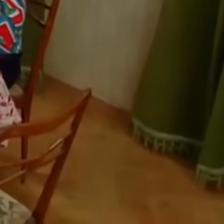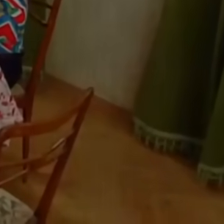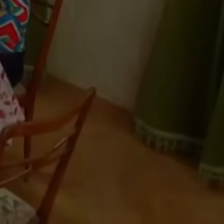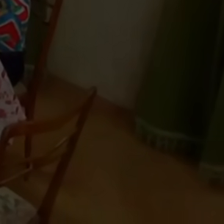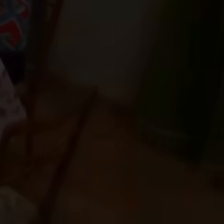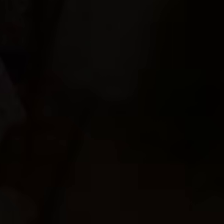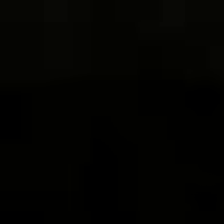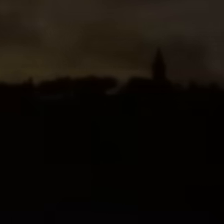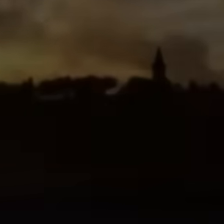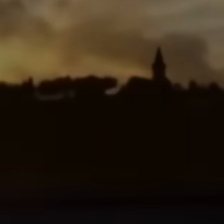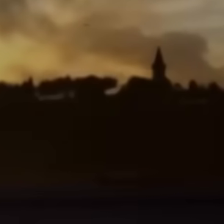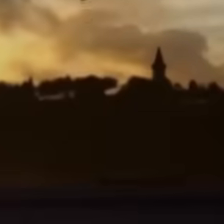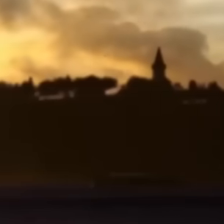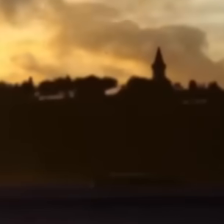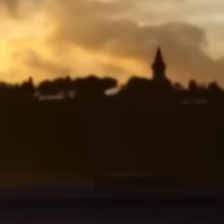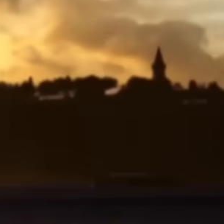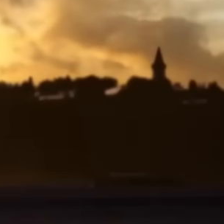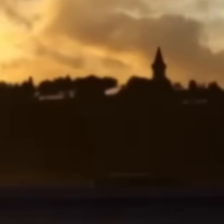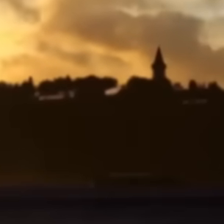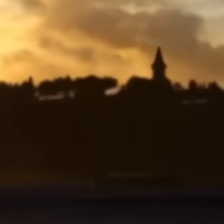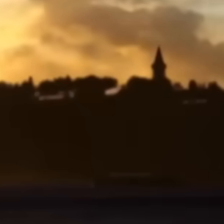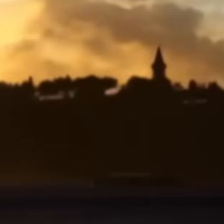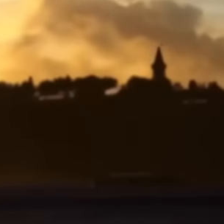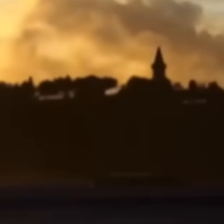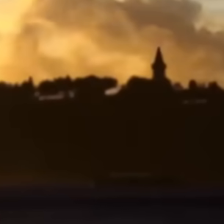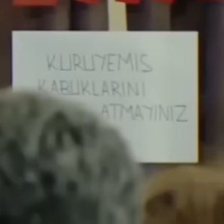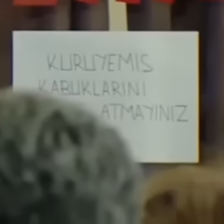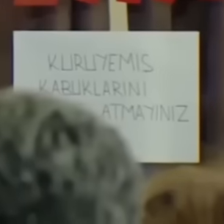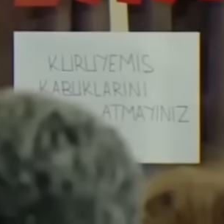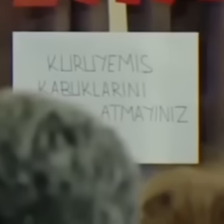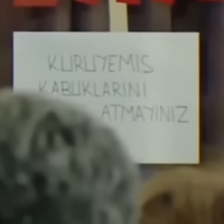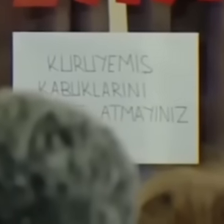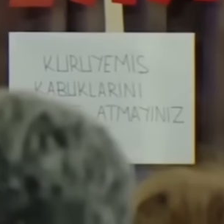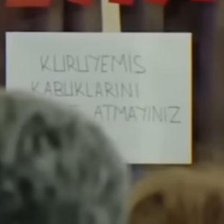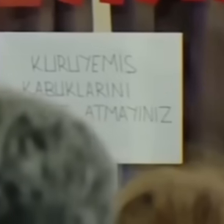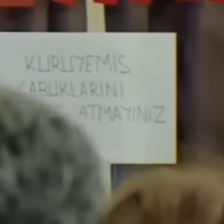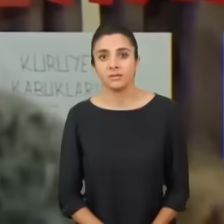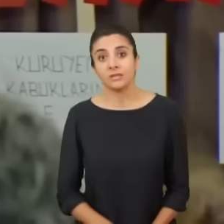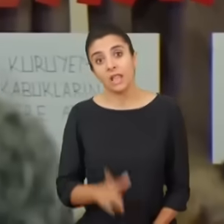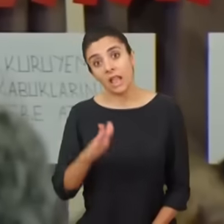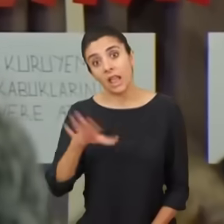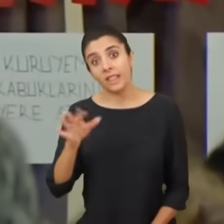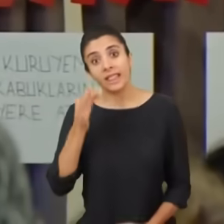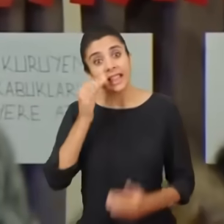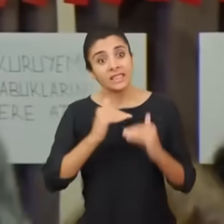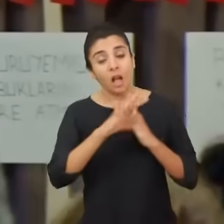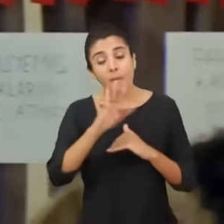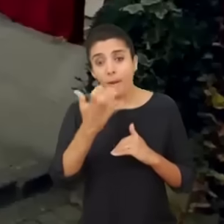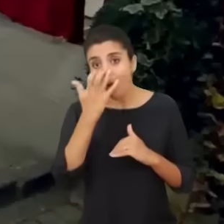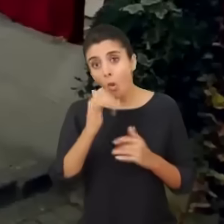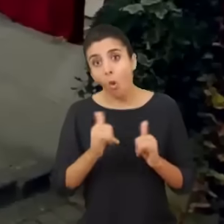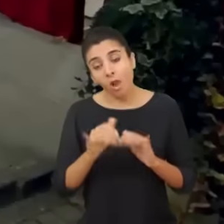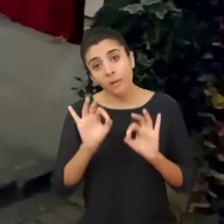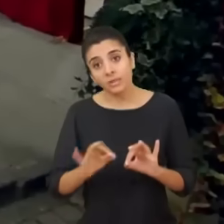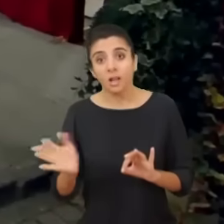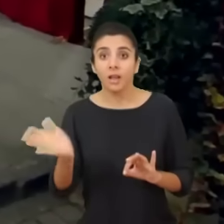onu ben içerim ya. Kahvede yemek kası bitmiş. Abi sen biraz daha yorulan insanlar. Dur ya, şuna